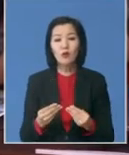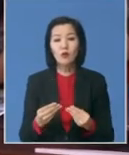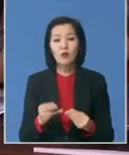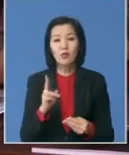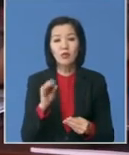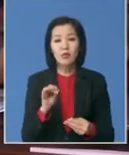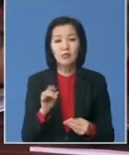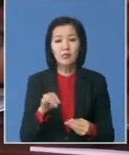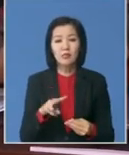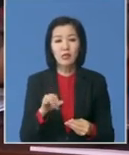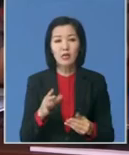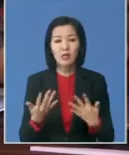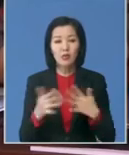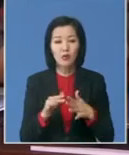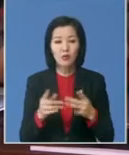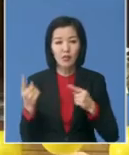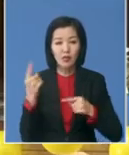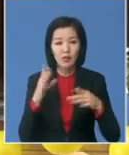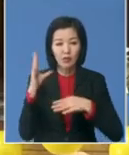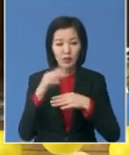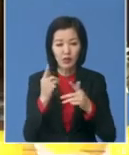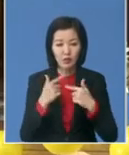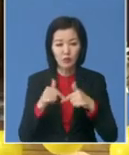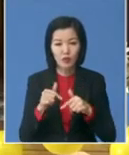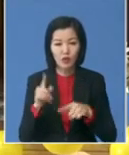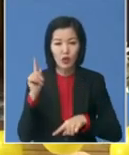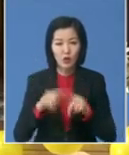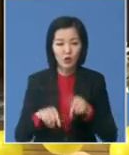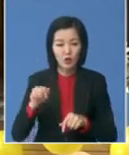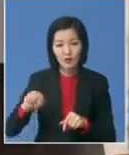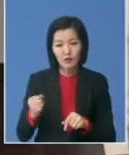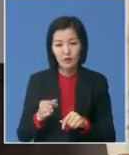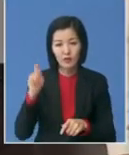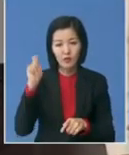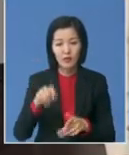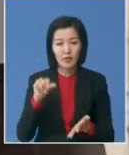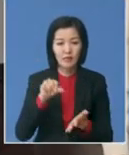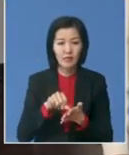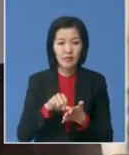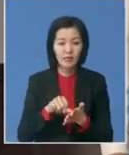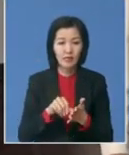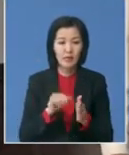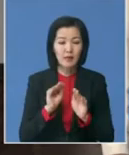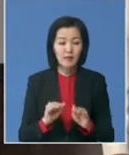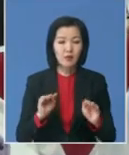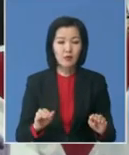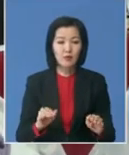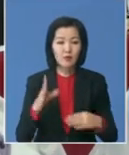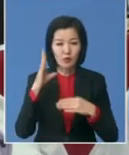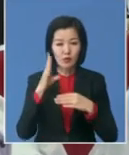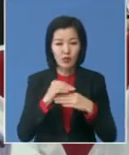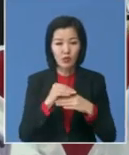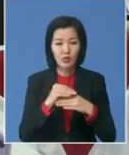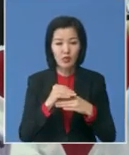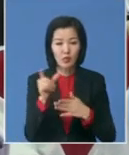ауылында шығармашылық кеші ұйымдастырылды. Оған барлық туған туыстары мен достары келді. Шара аясында мектеп оқушылары кеш иесінің өлеңдерін